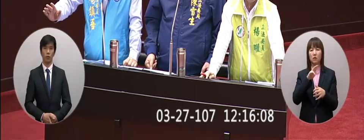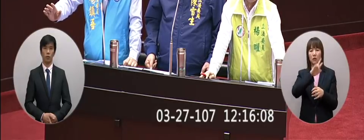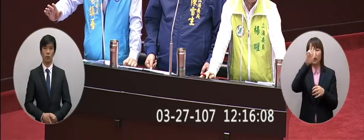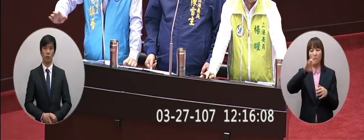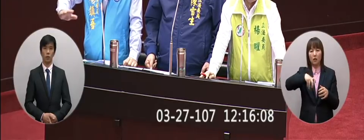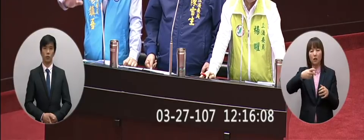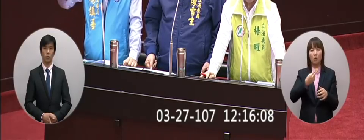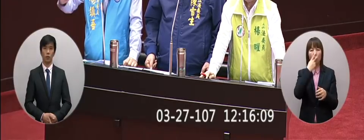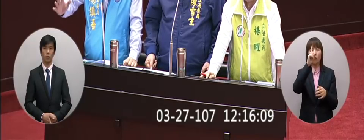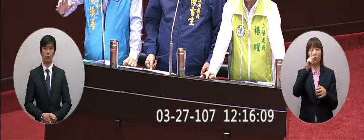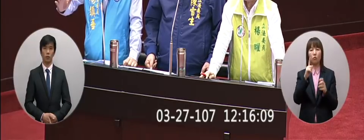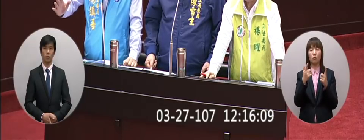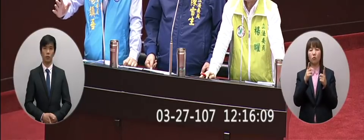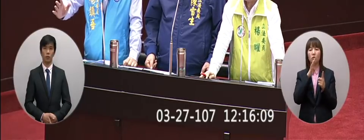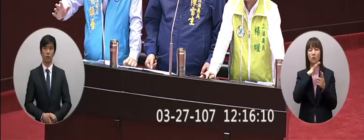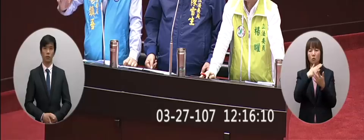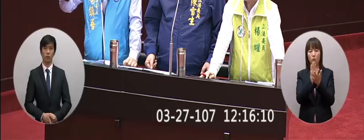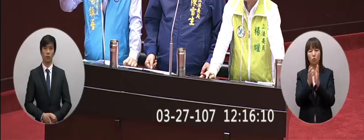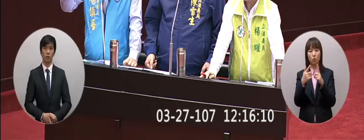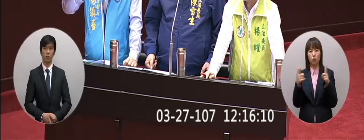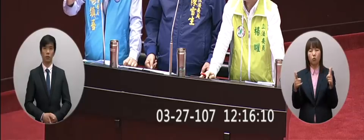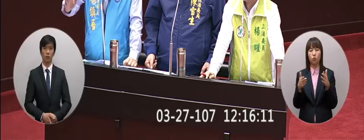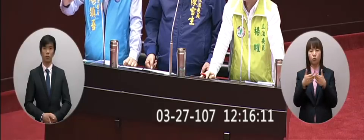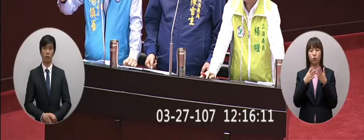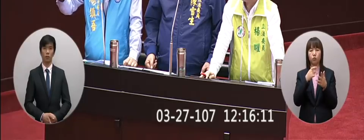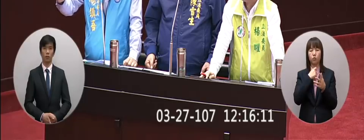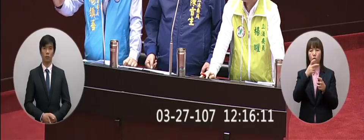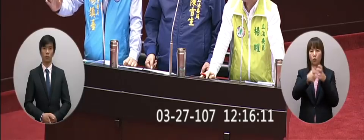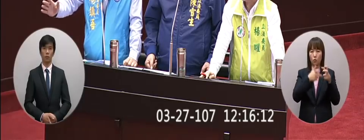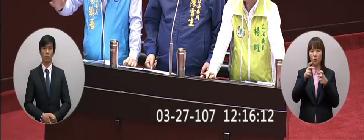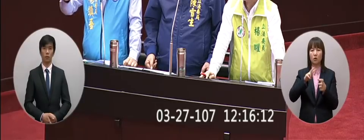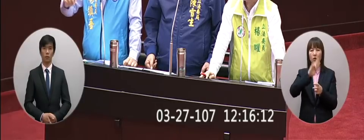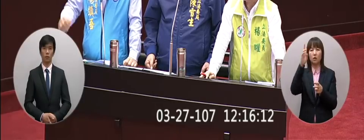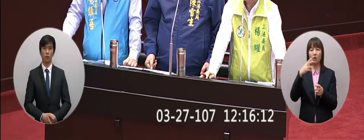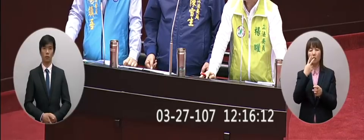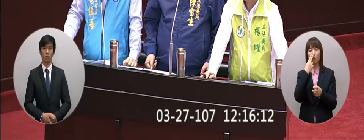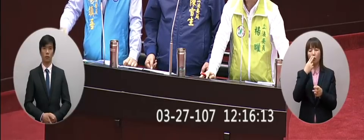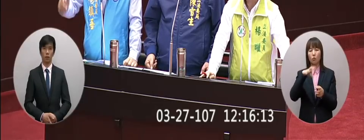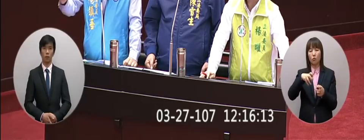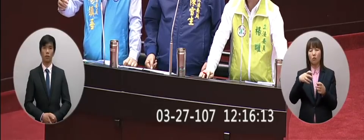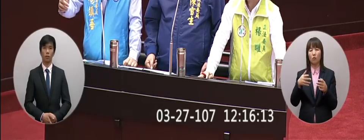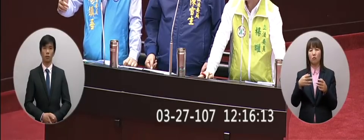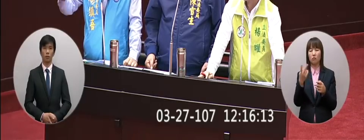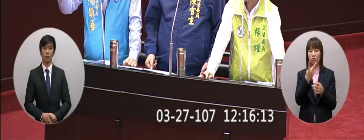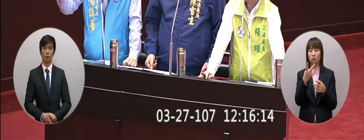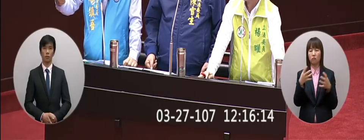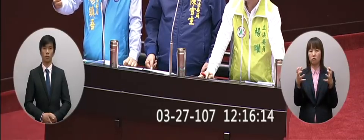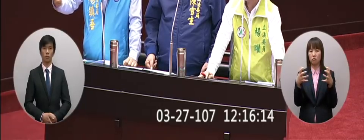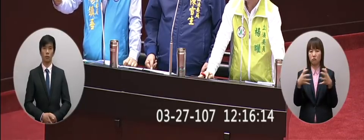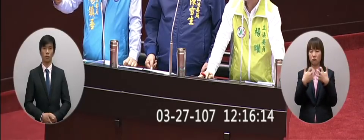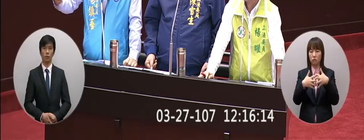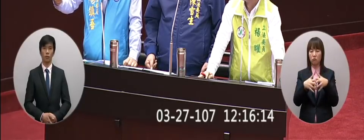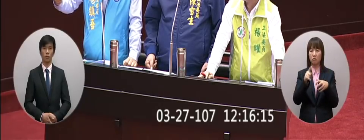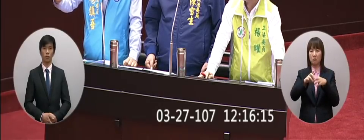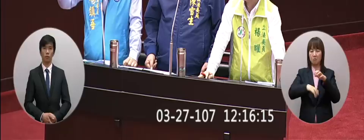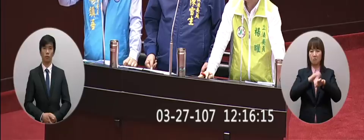然气，考虑到稳定性各方面，是要求油跟天然气的2用机组。而这2用机组建制